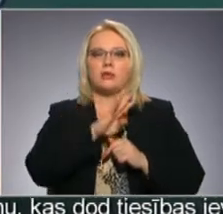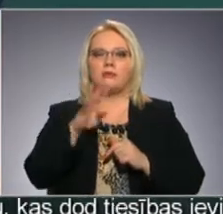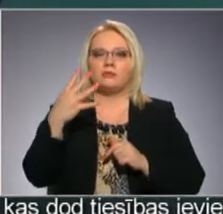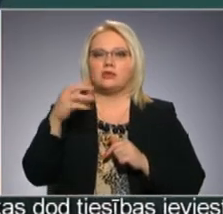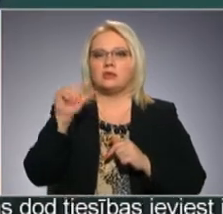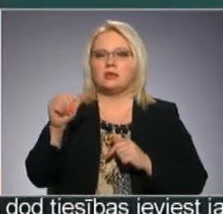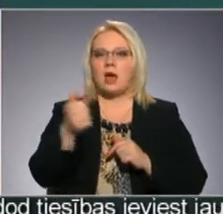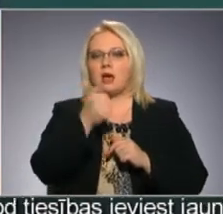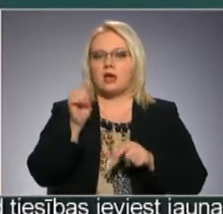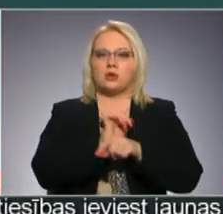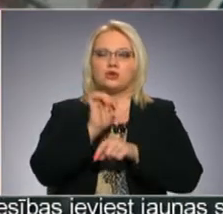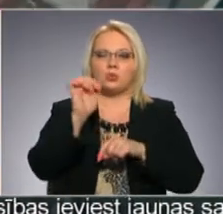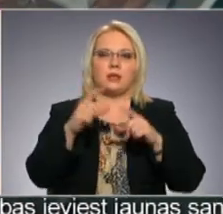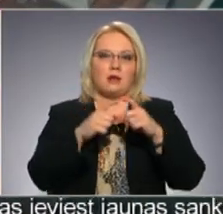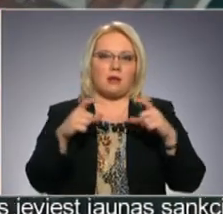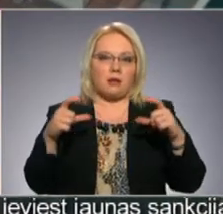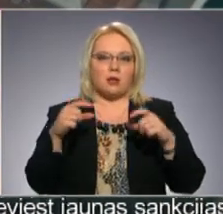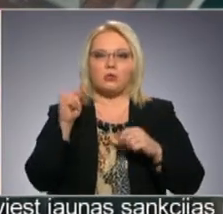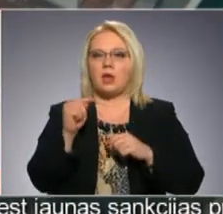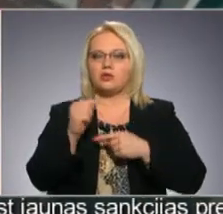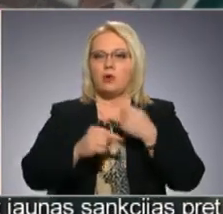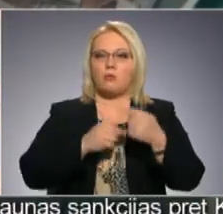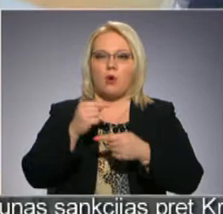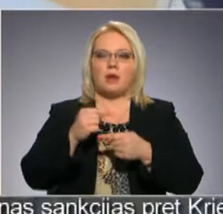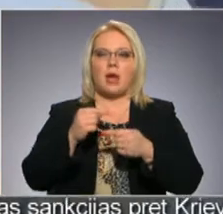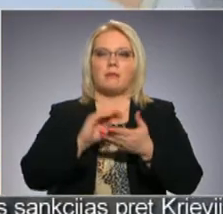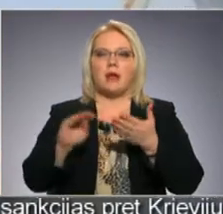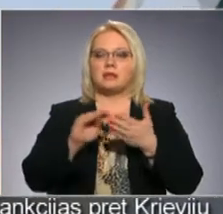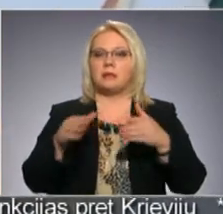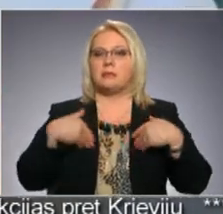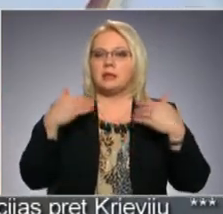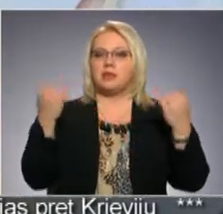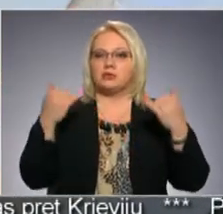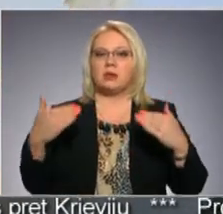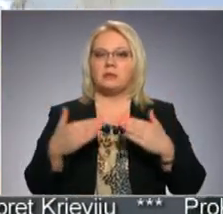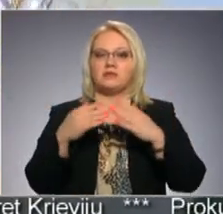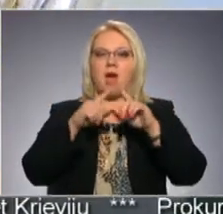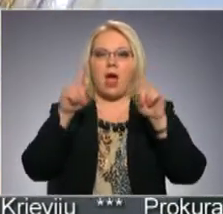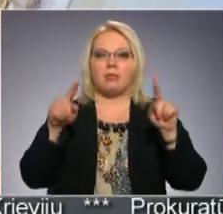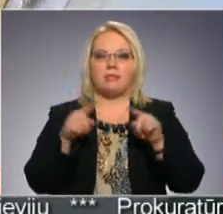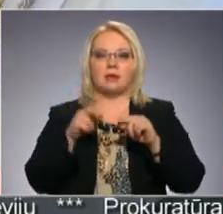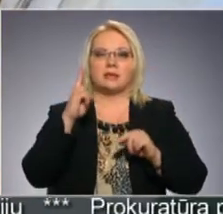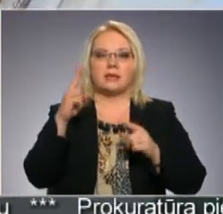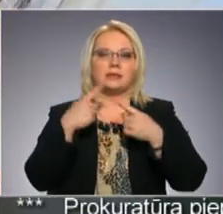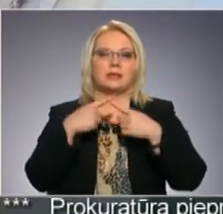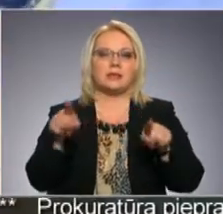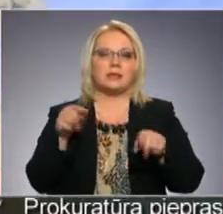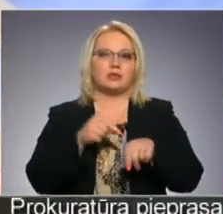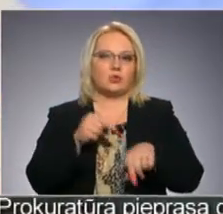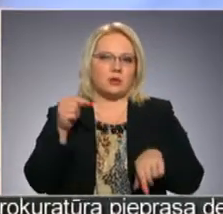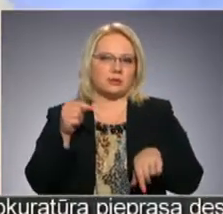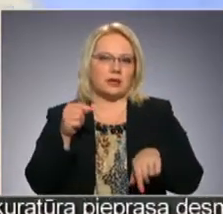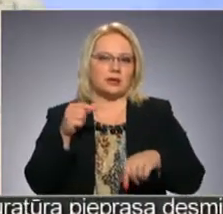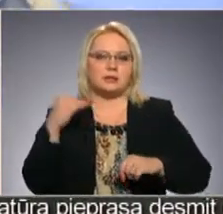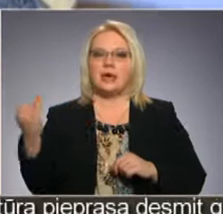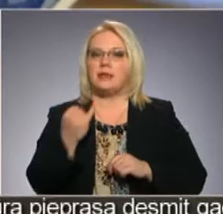Gadā sūtīta kartiņa. Lai arī uz tās joprojām rakstīts priecīgus Ziemassvētkus, attēls liecina jau citas noskaņas.